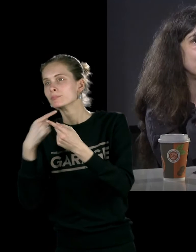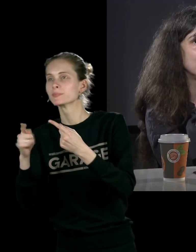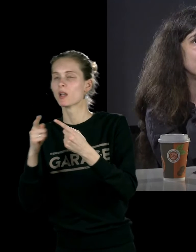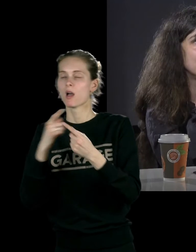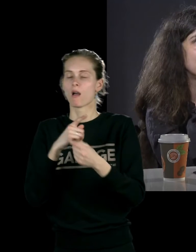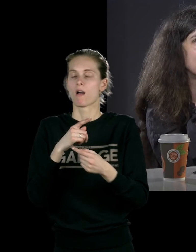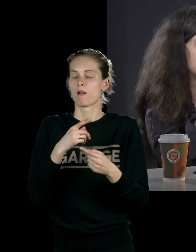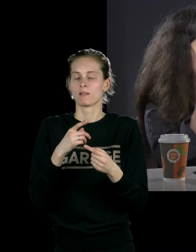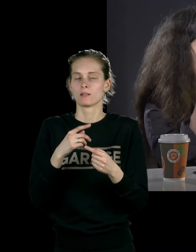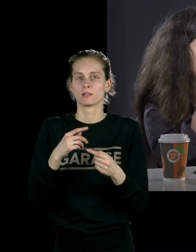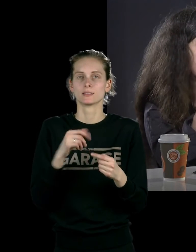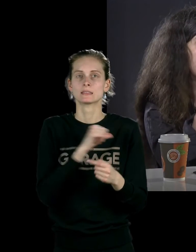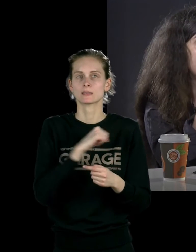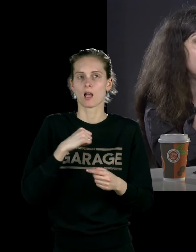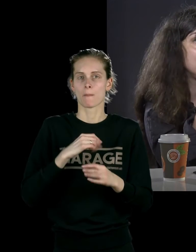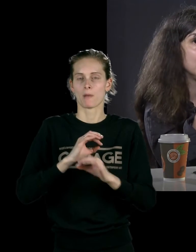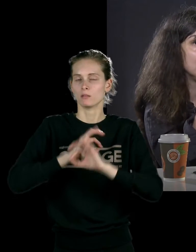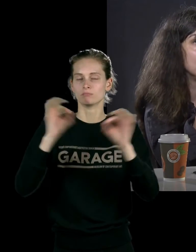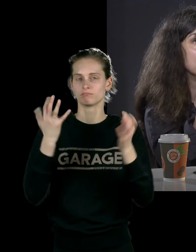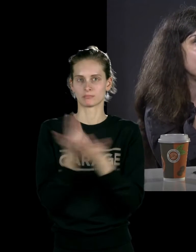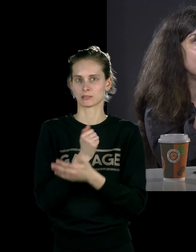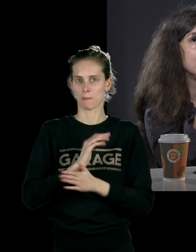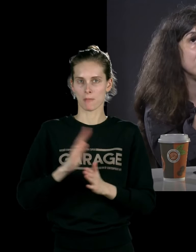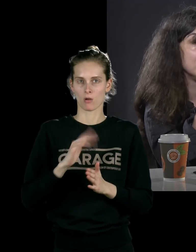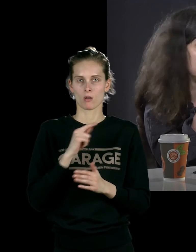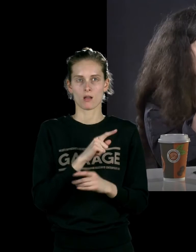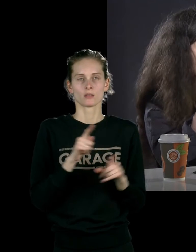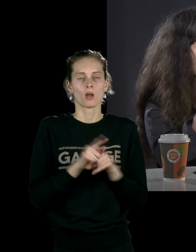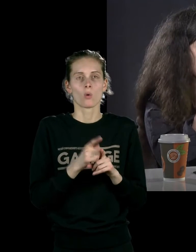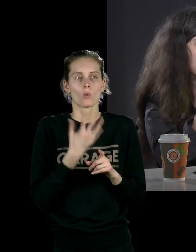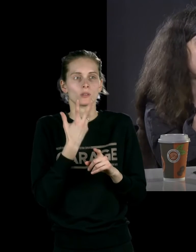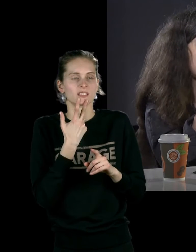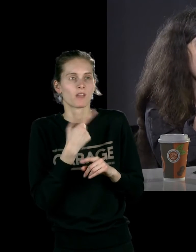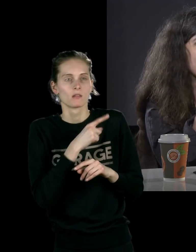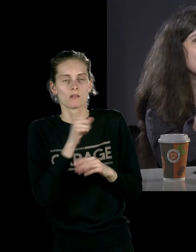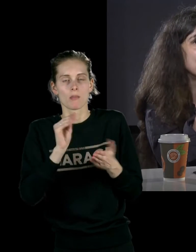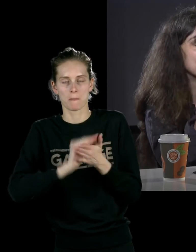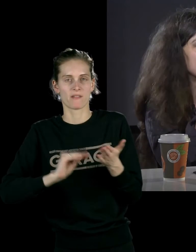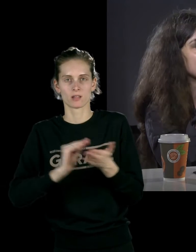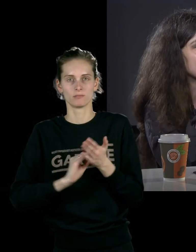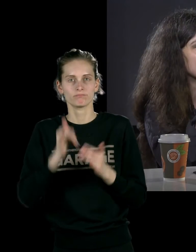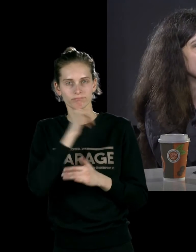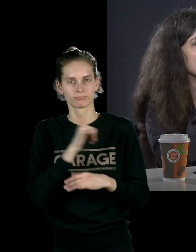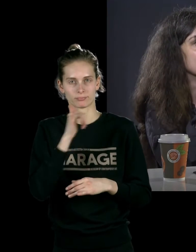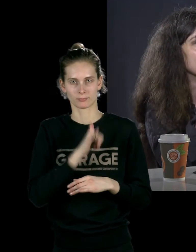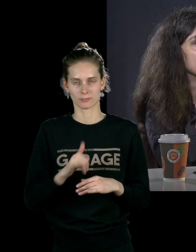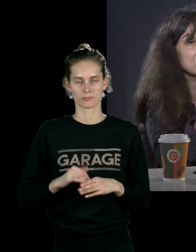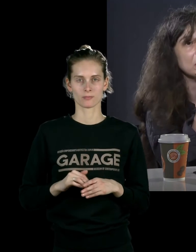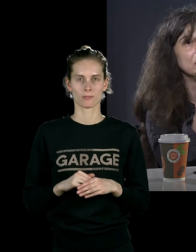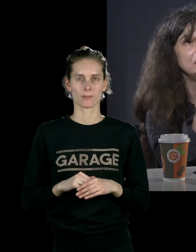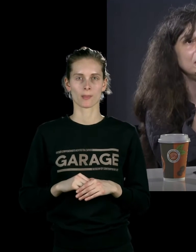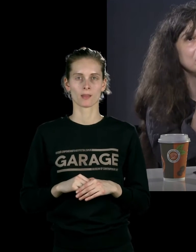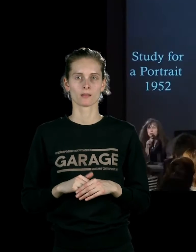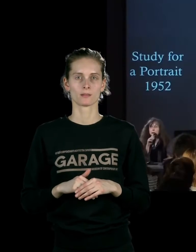цвет, который его завораживал. И, собственно говоря, вот эта его одержимость